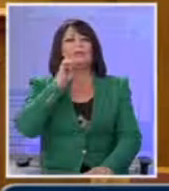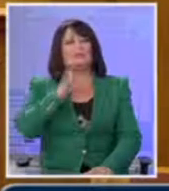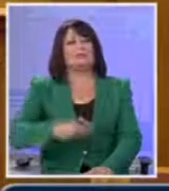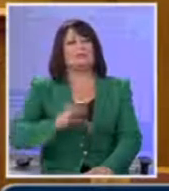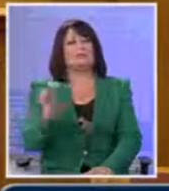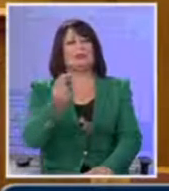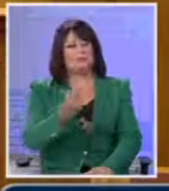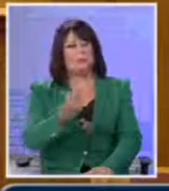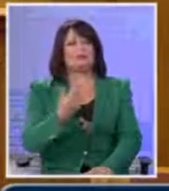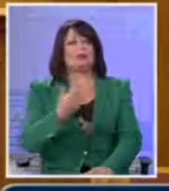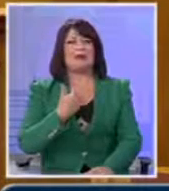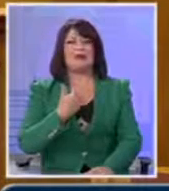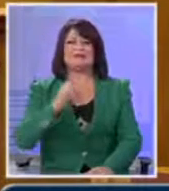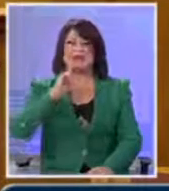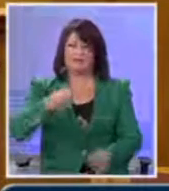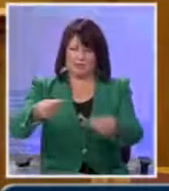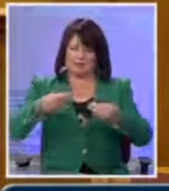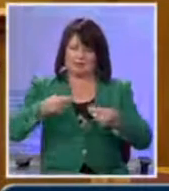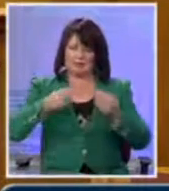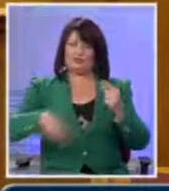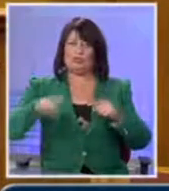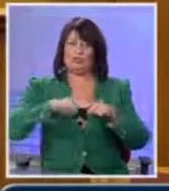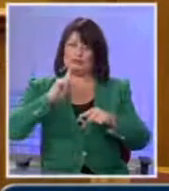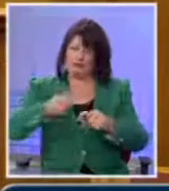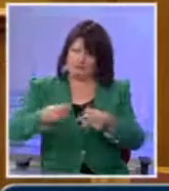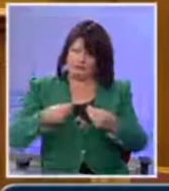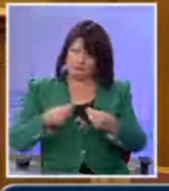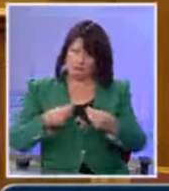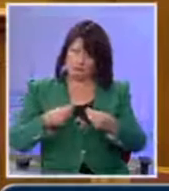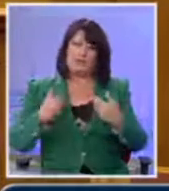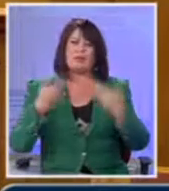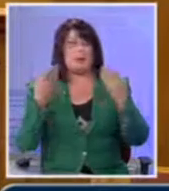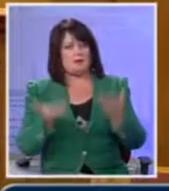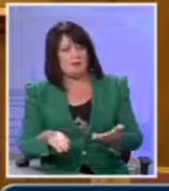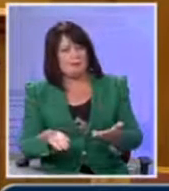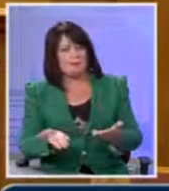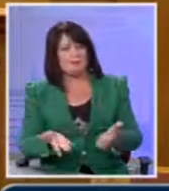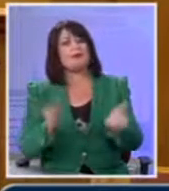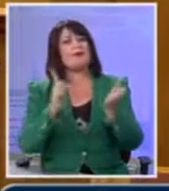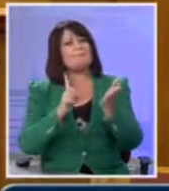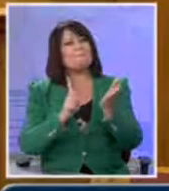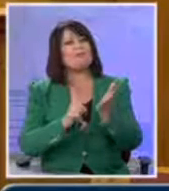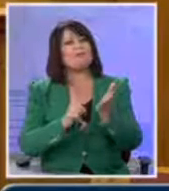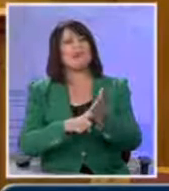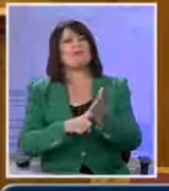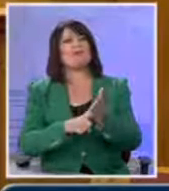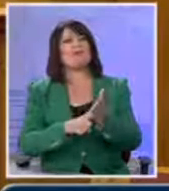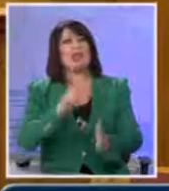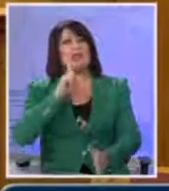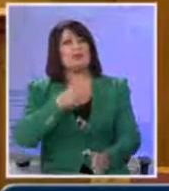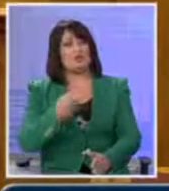συνάδελφοι είμαστε εντολοδόχοι του ελληνικού λαού. Είμαστε εδώ και πρέπει να παραμείνουμε